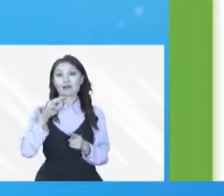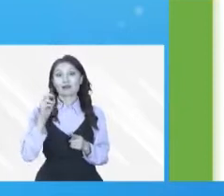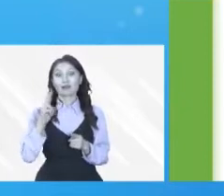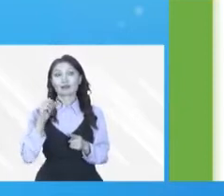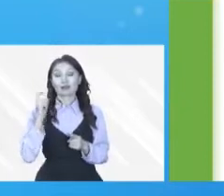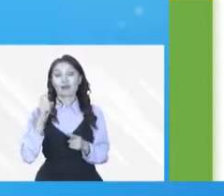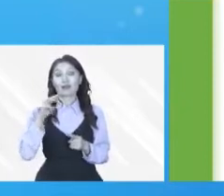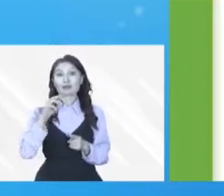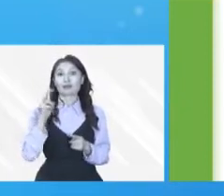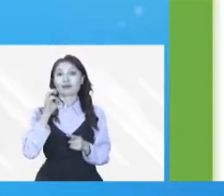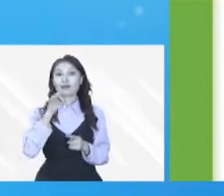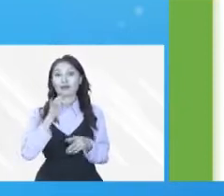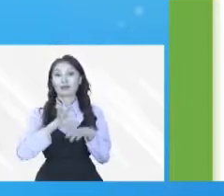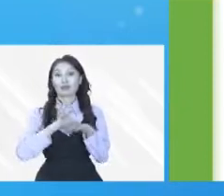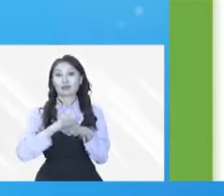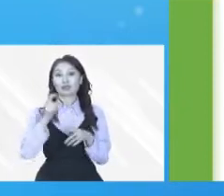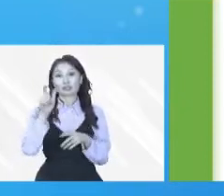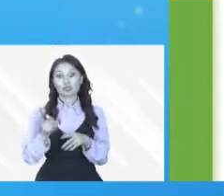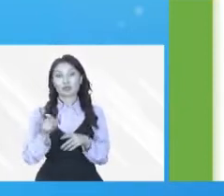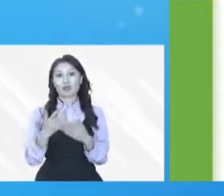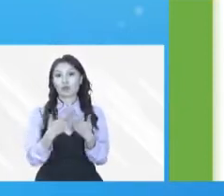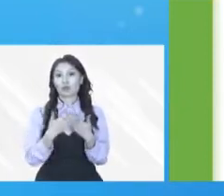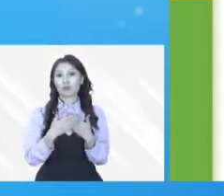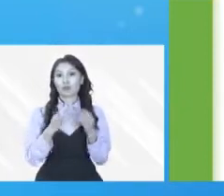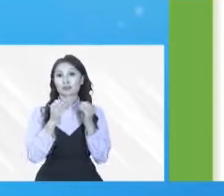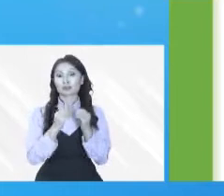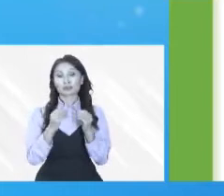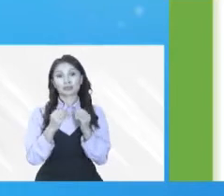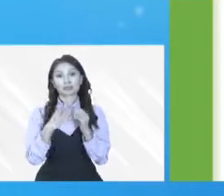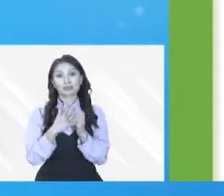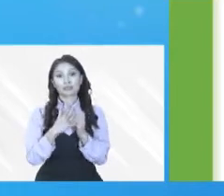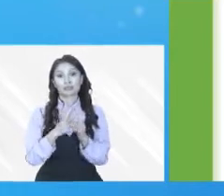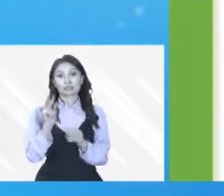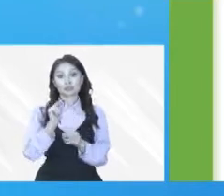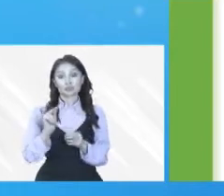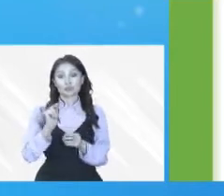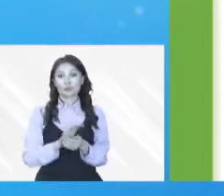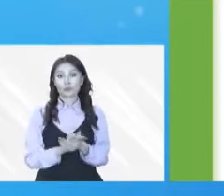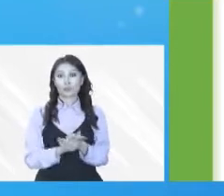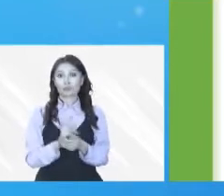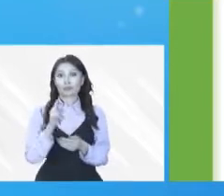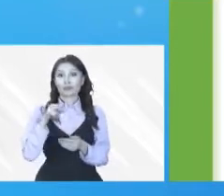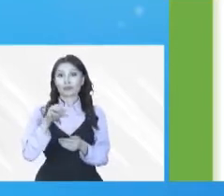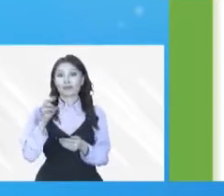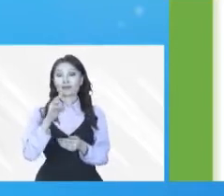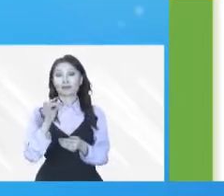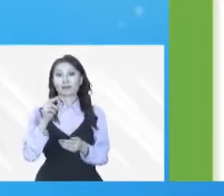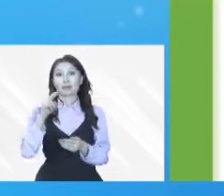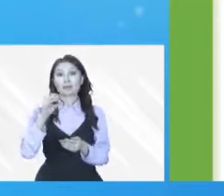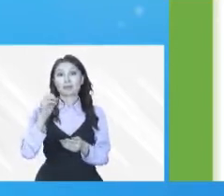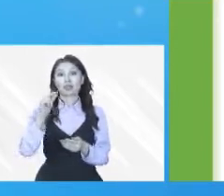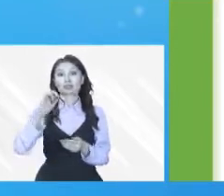эпителиальной ткани человека составляет около 10-15 часов. В клетках